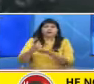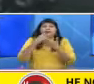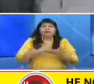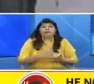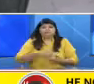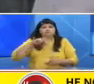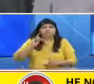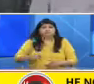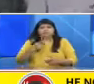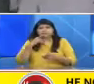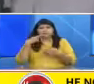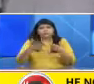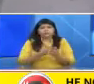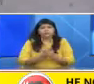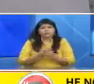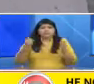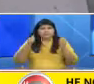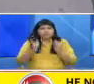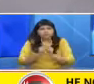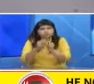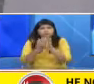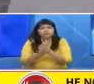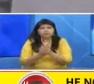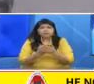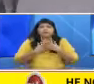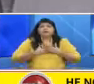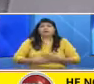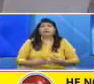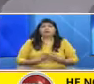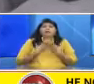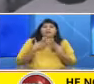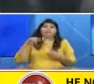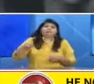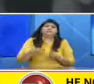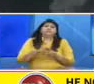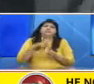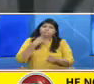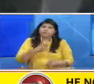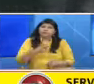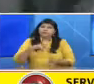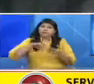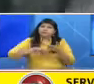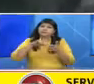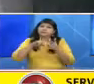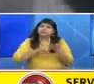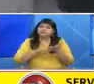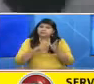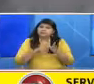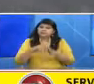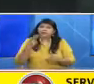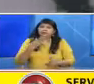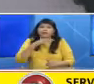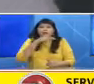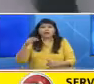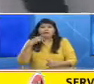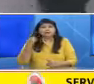दिया, बल्कि उसके साथ जुड़े आत्म सुख पर भी जोर दिया। सेवा शब्द की सार्थकता इसी अर्थ